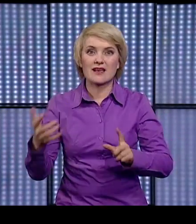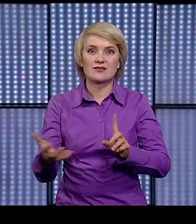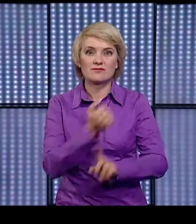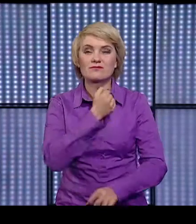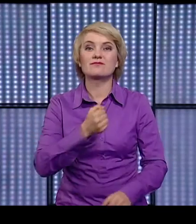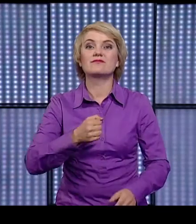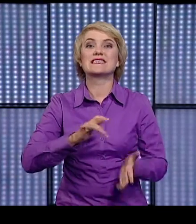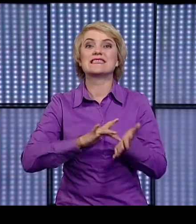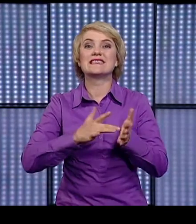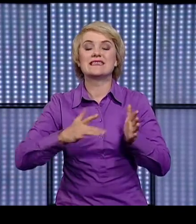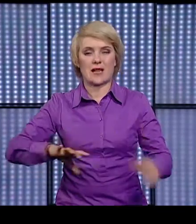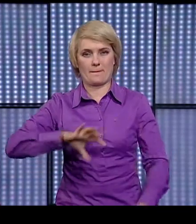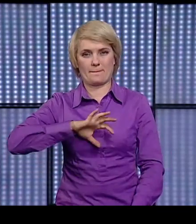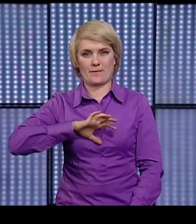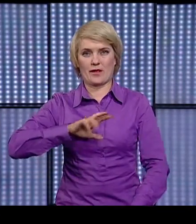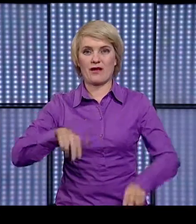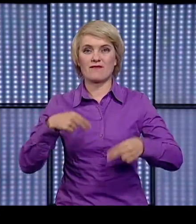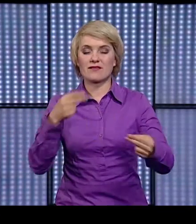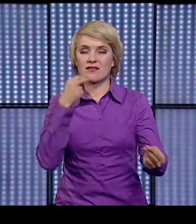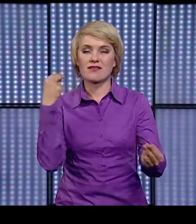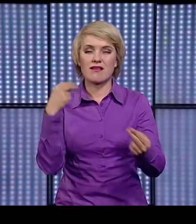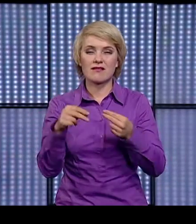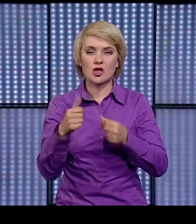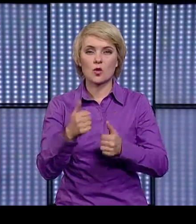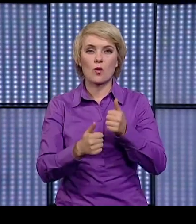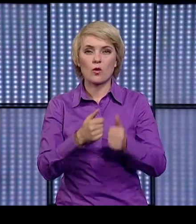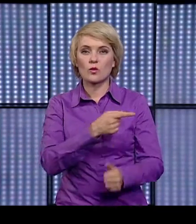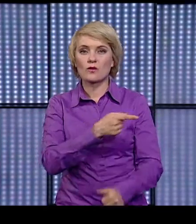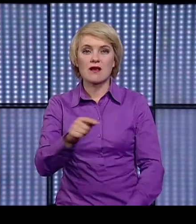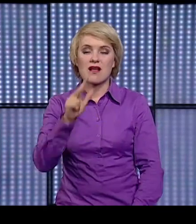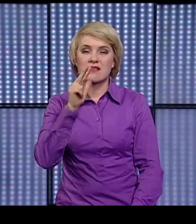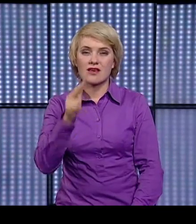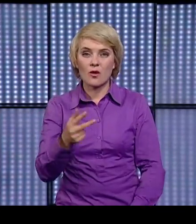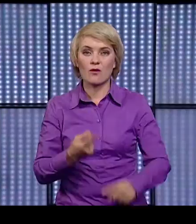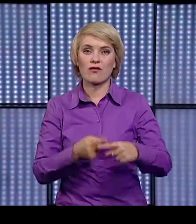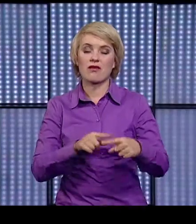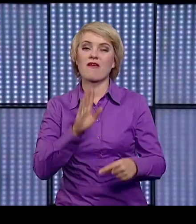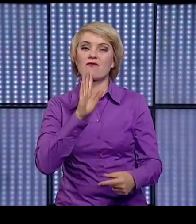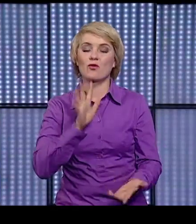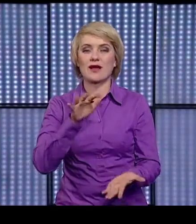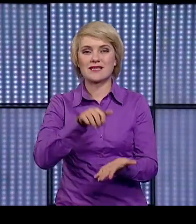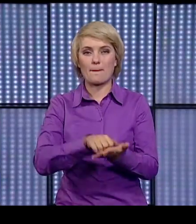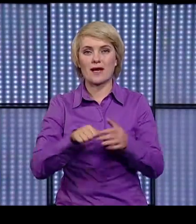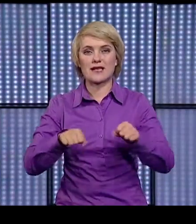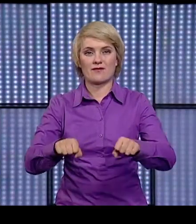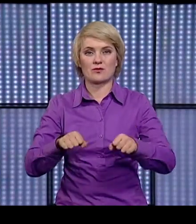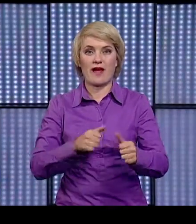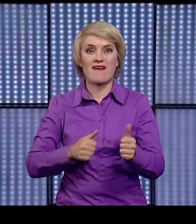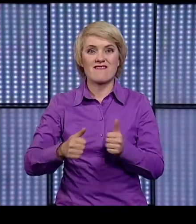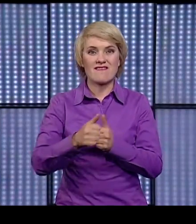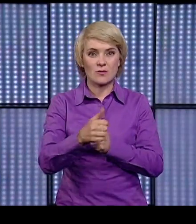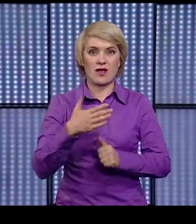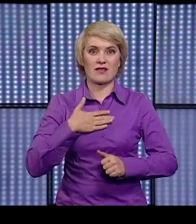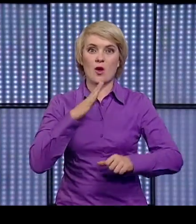срібло, видавши свою найкращу гонку за всі 3 роки, що вона займається веслуванням. Випередити нашу байдарочницю-візочницю змогла